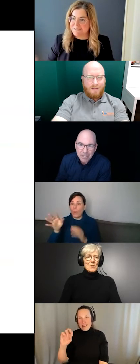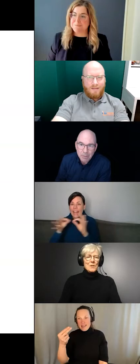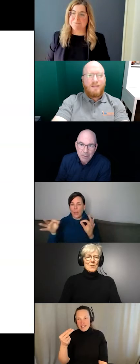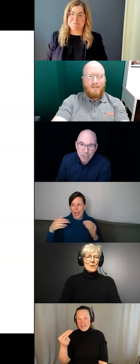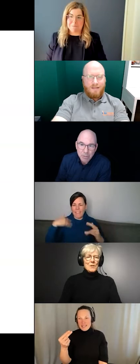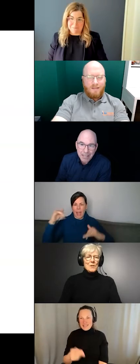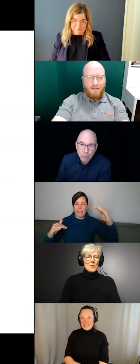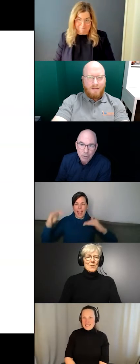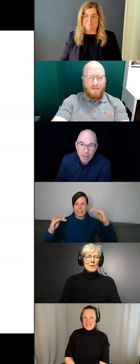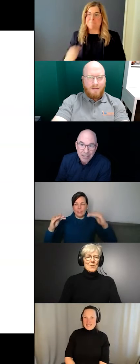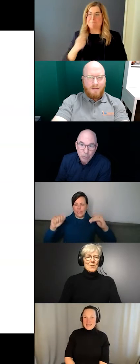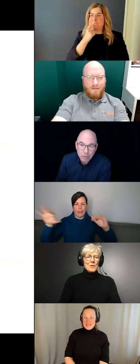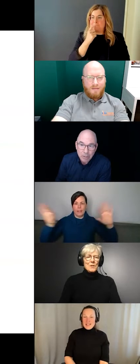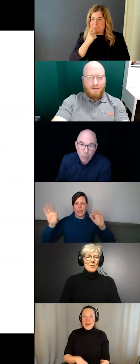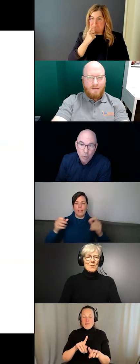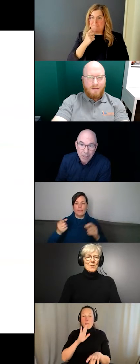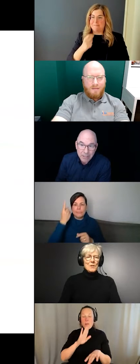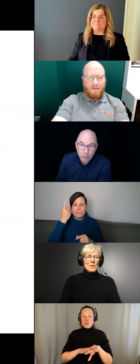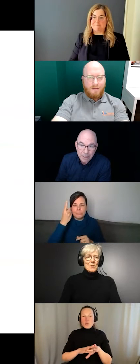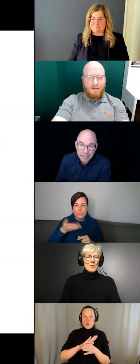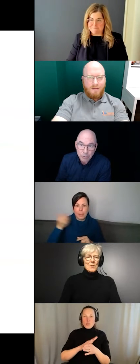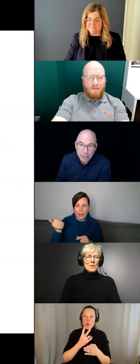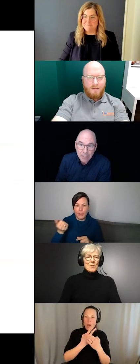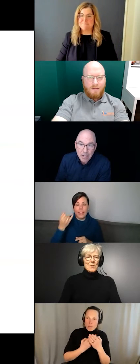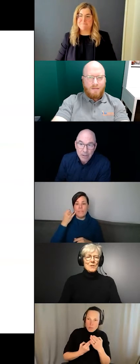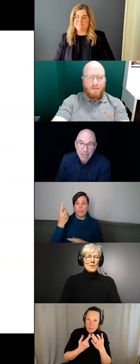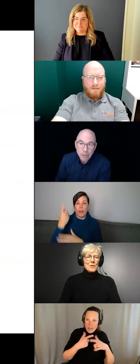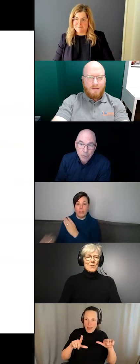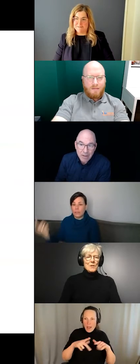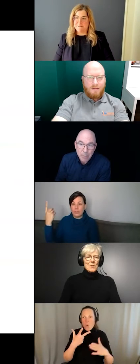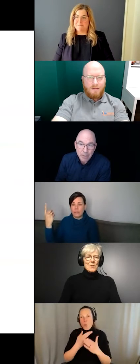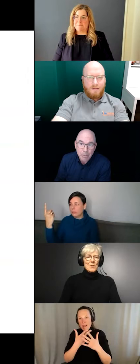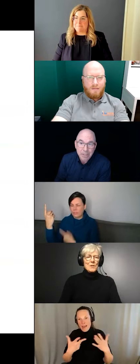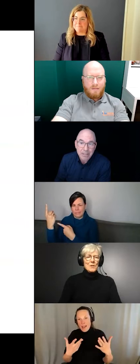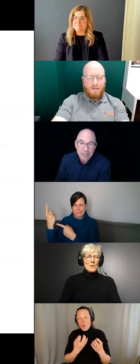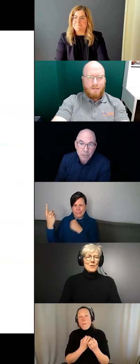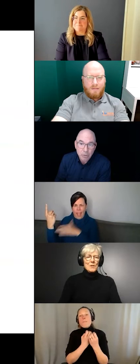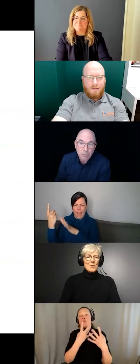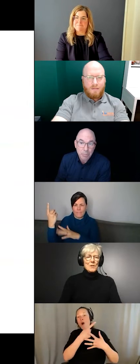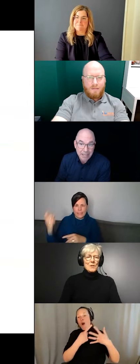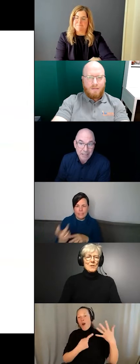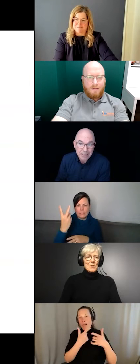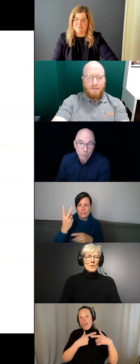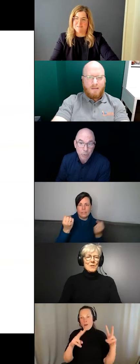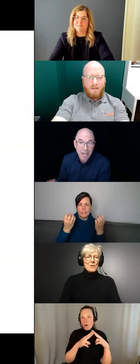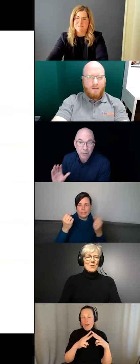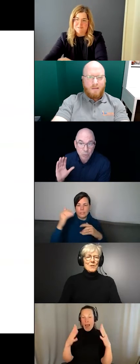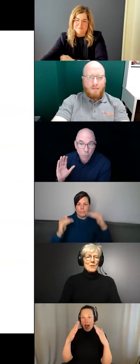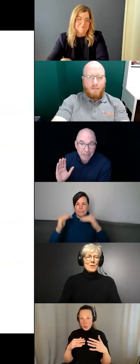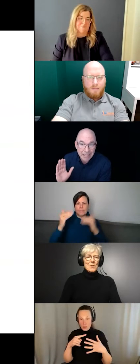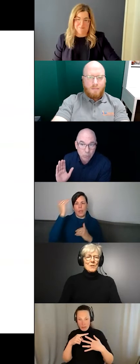n'est-ce pas? Donc, de retour à Léa maintenant. Lorsqu'on parle d'être non seulement bilingue, mais trilingue ou quadrilingue,